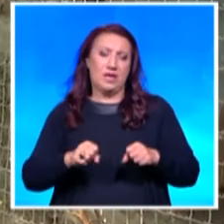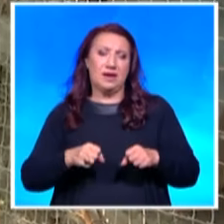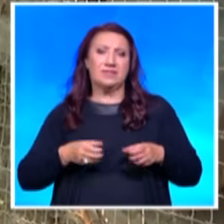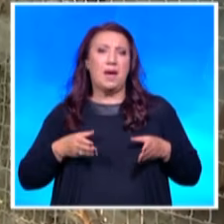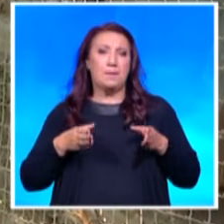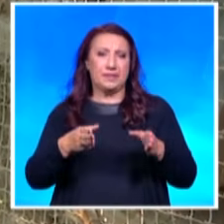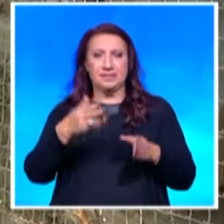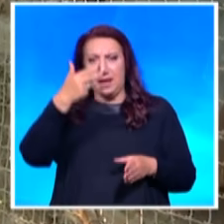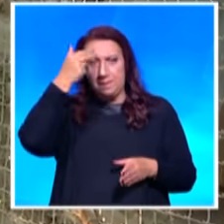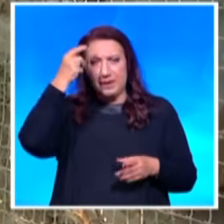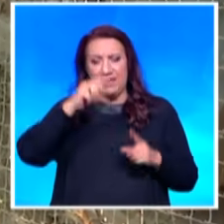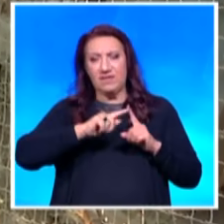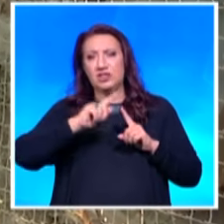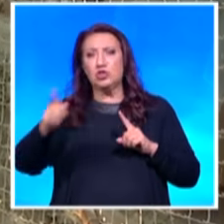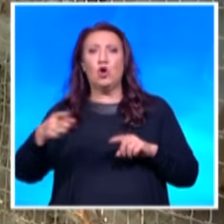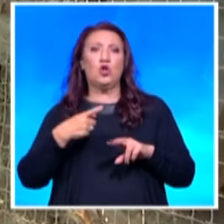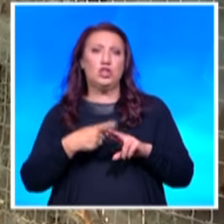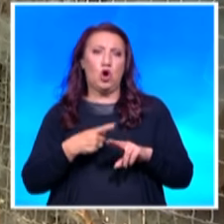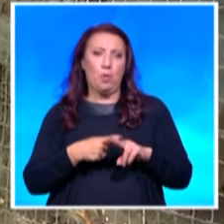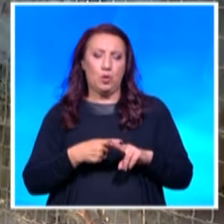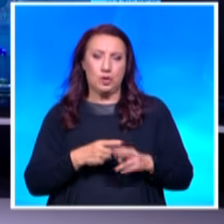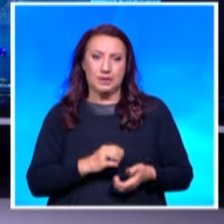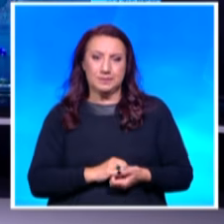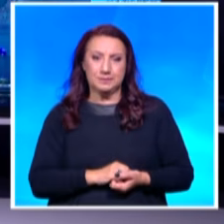недоволните. За БТВ новините, Маргарита Стефанова.